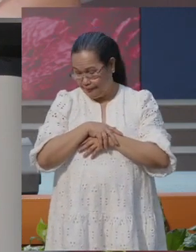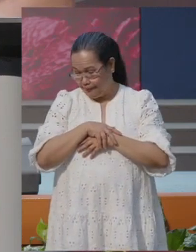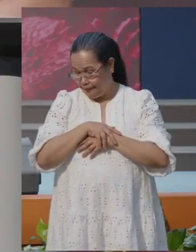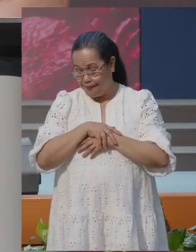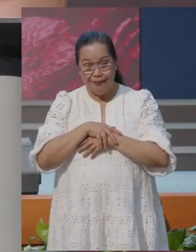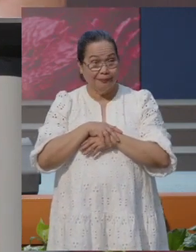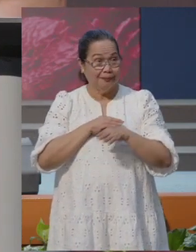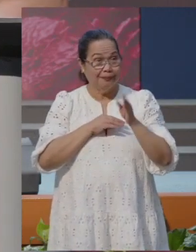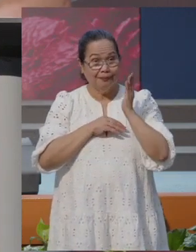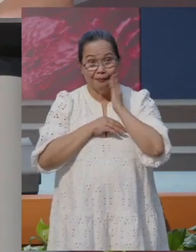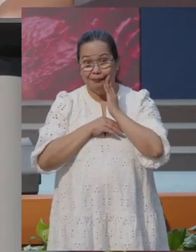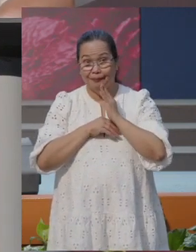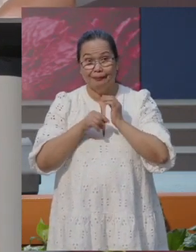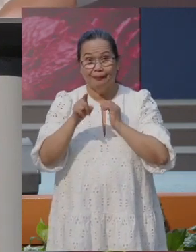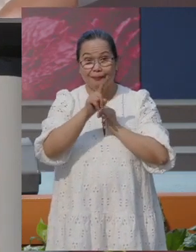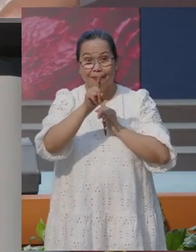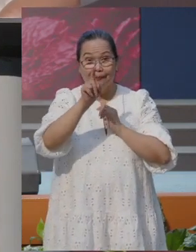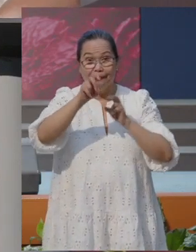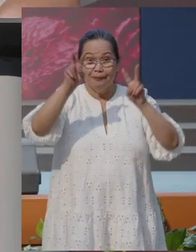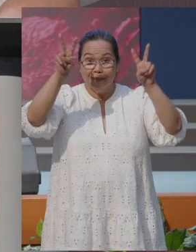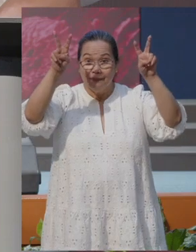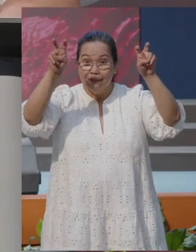Pero tandaan natin yung konteksto.